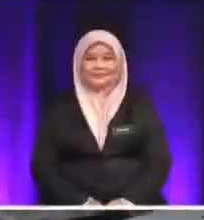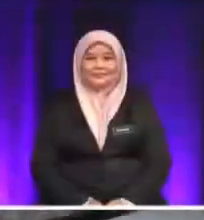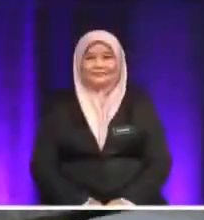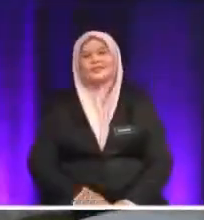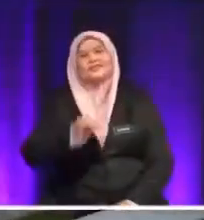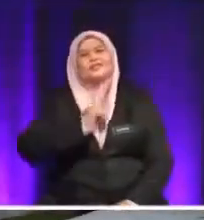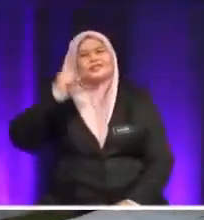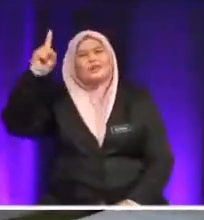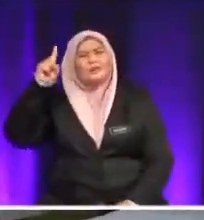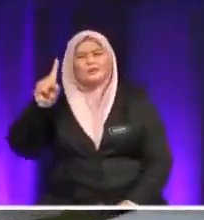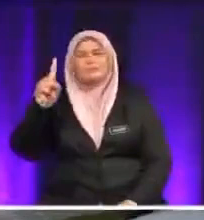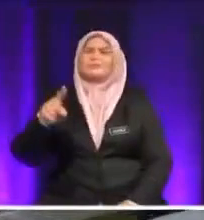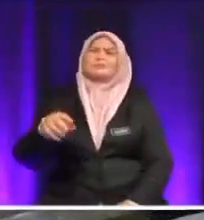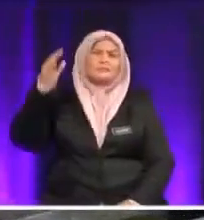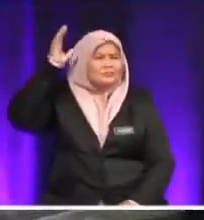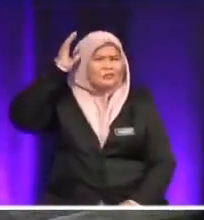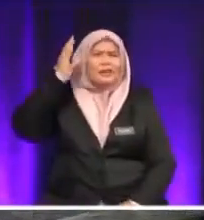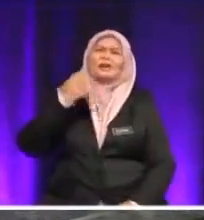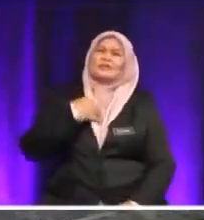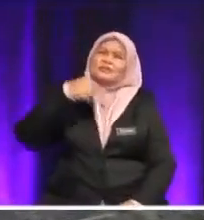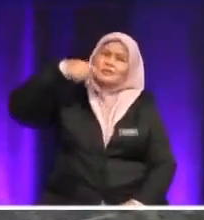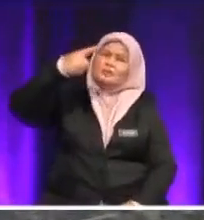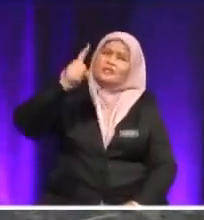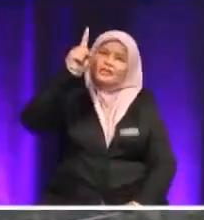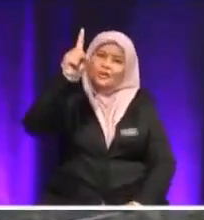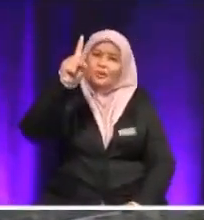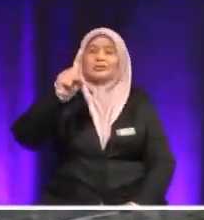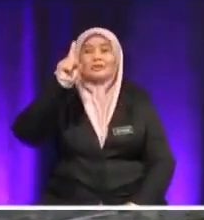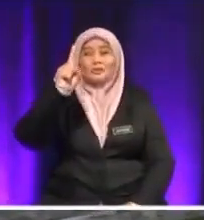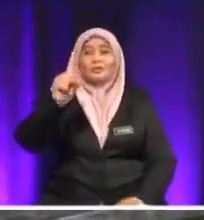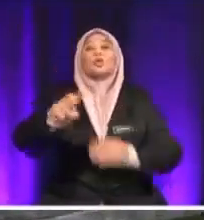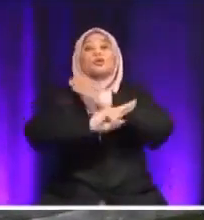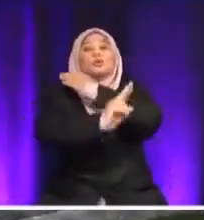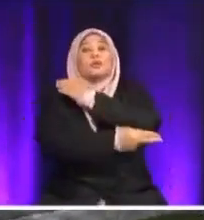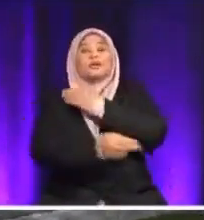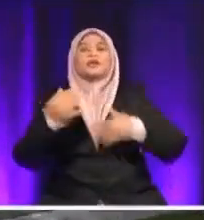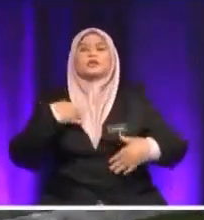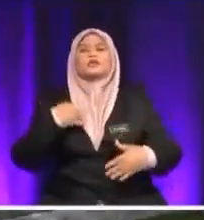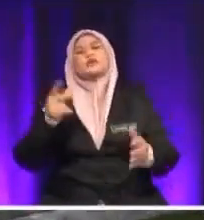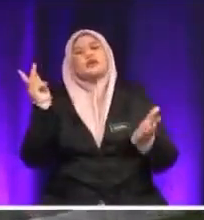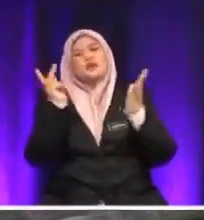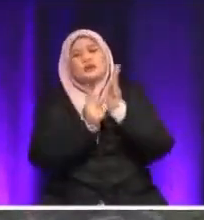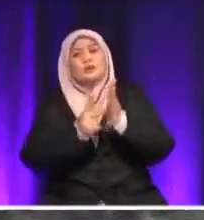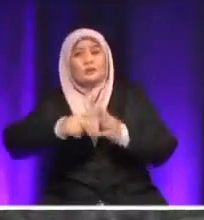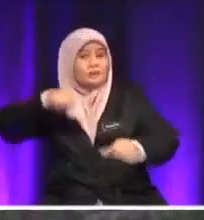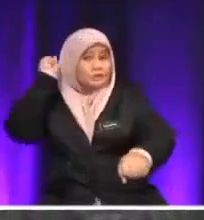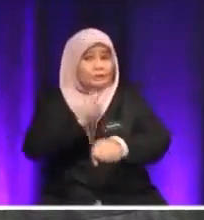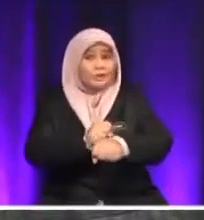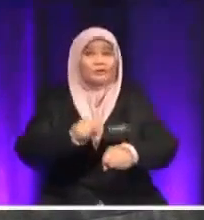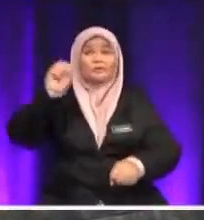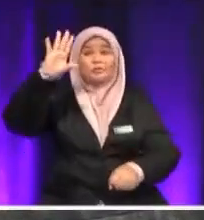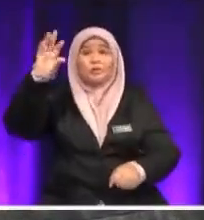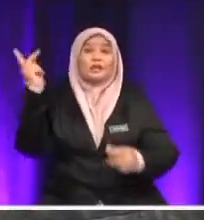Saya selalu perasan di media sosial ada sebut tentang satu-satu hukuman. Ada yang kena sebat 40 kali sebab minum